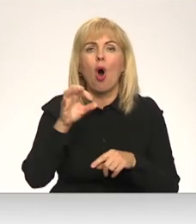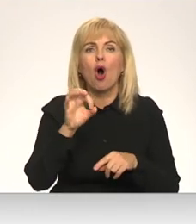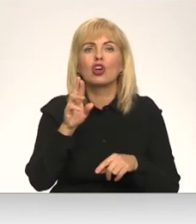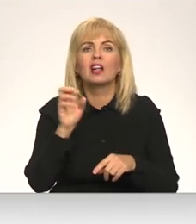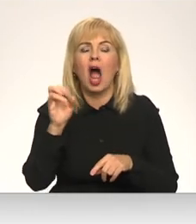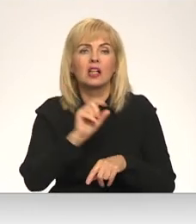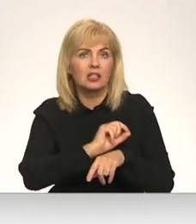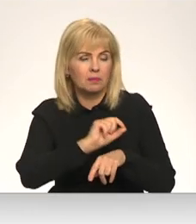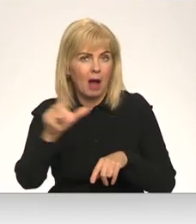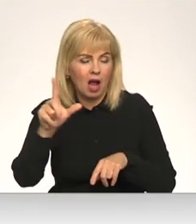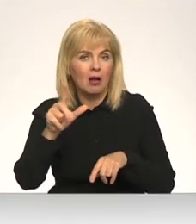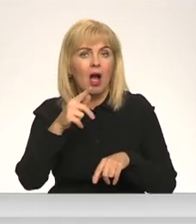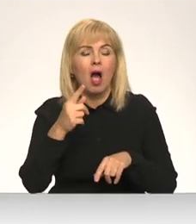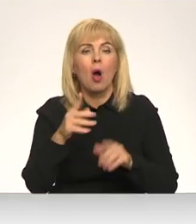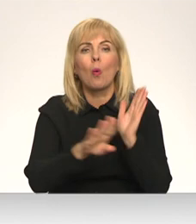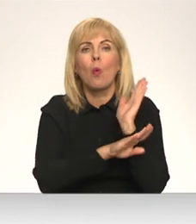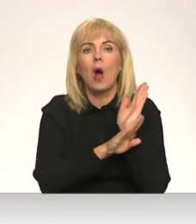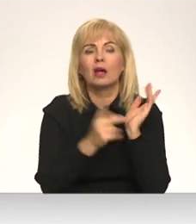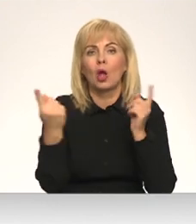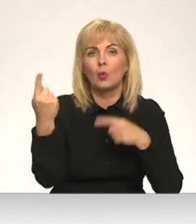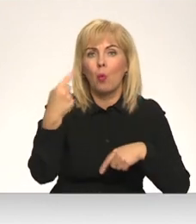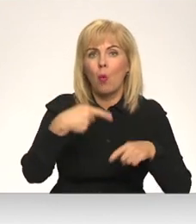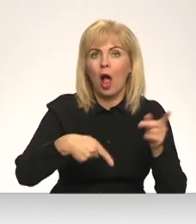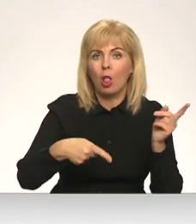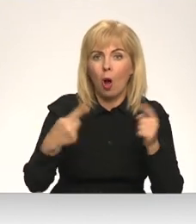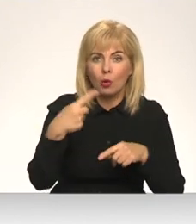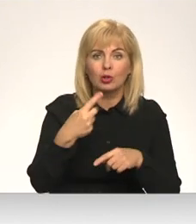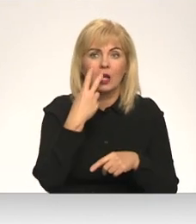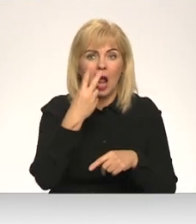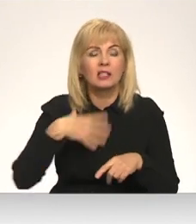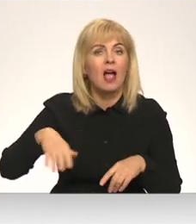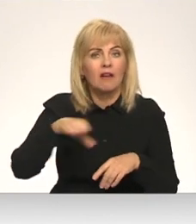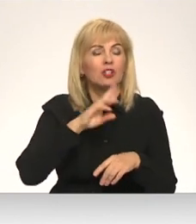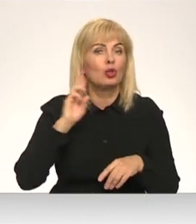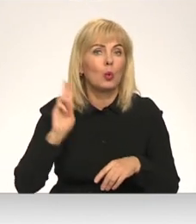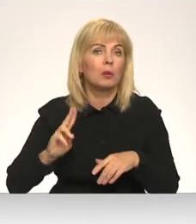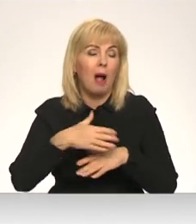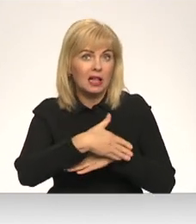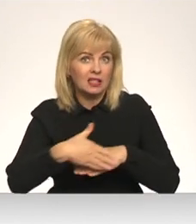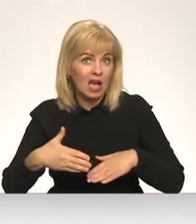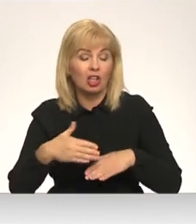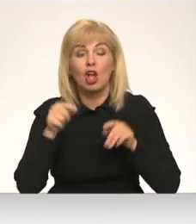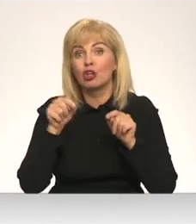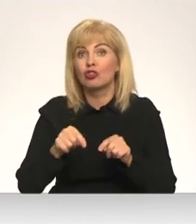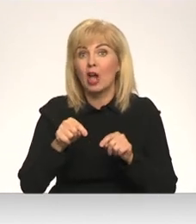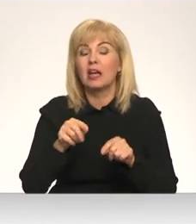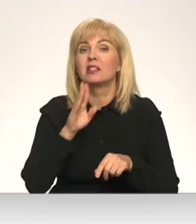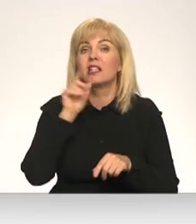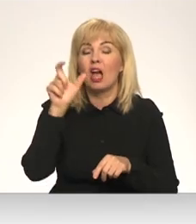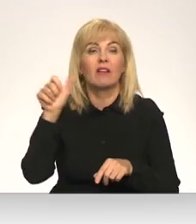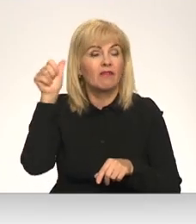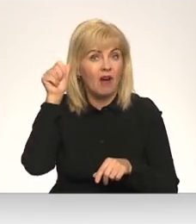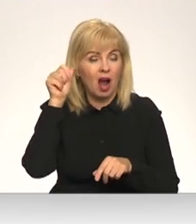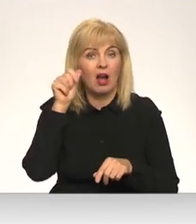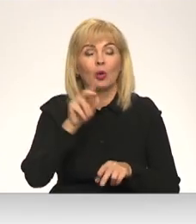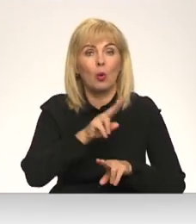arī daudzie nolaustie koki, kas šodien ir redzami visās Jūrmalas ielās. Bet šeit kāda sieviete vakar